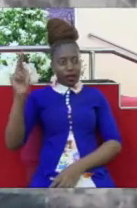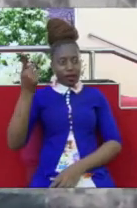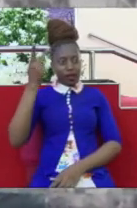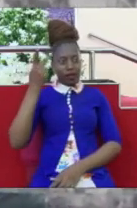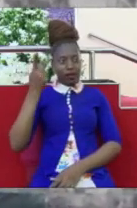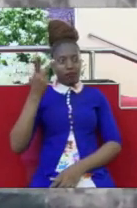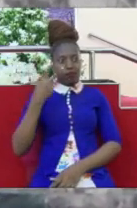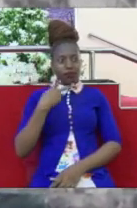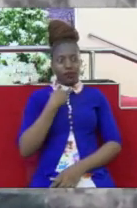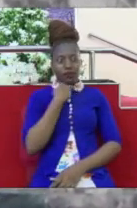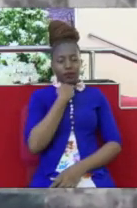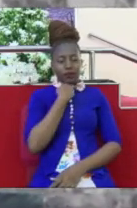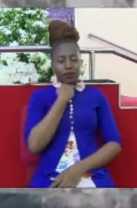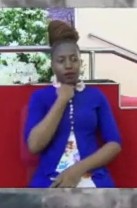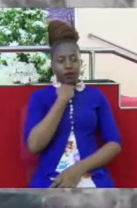wanajiumiza.